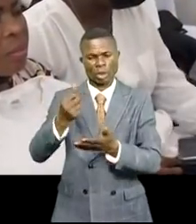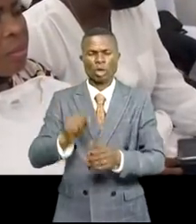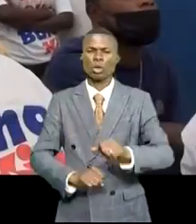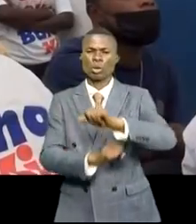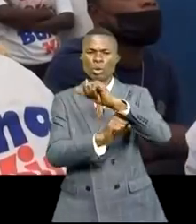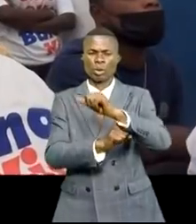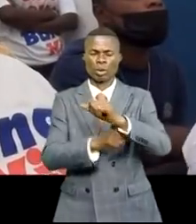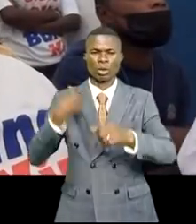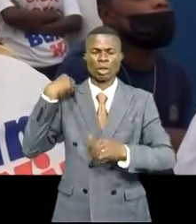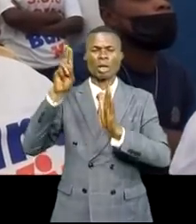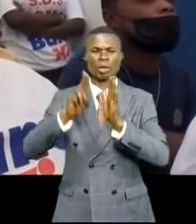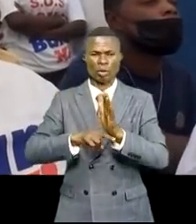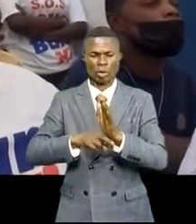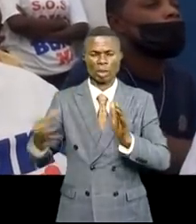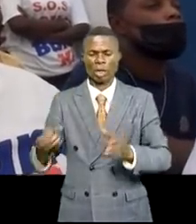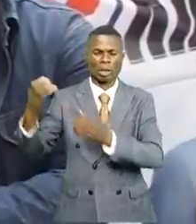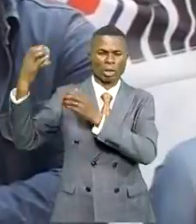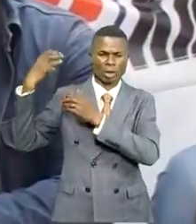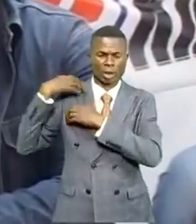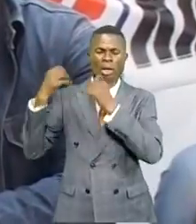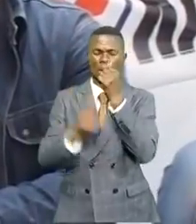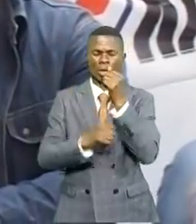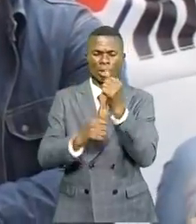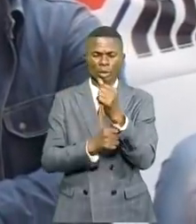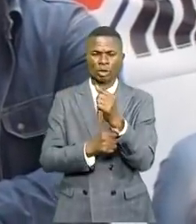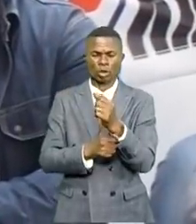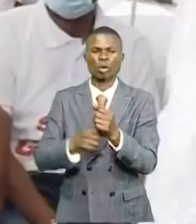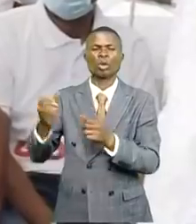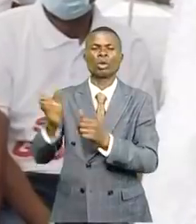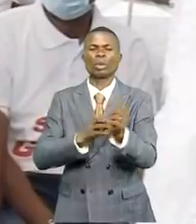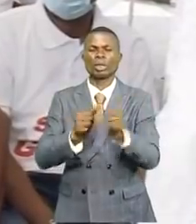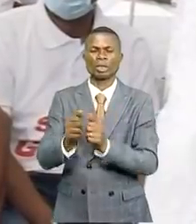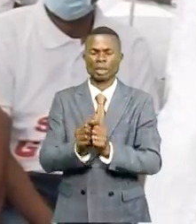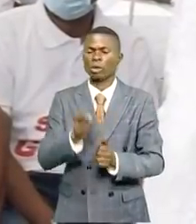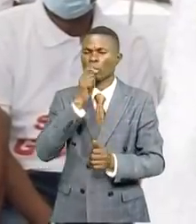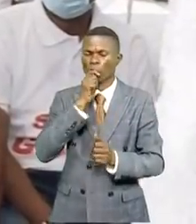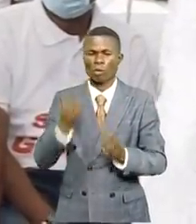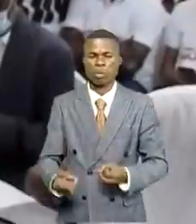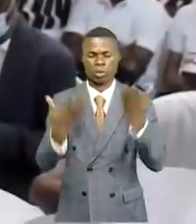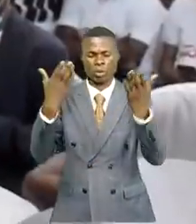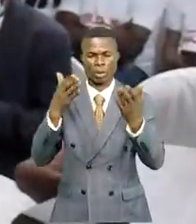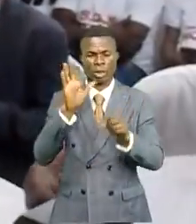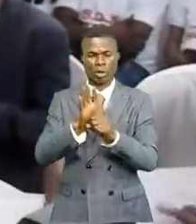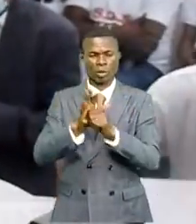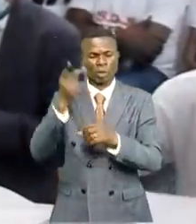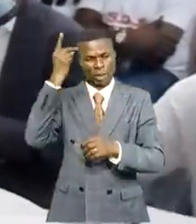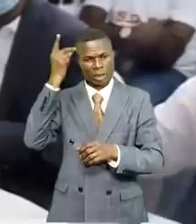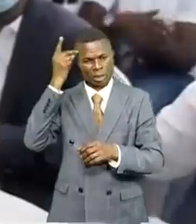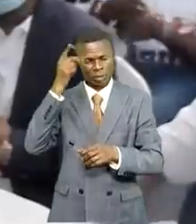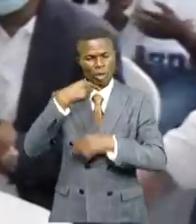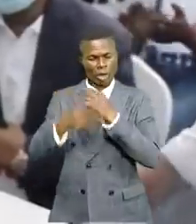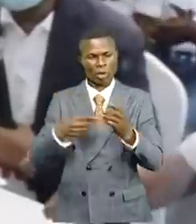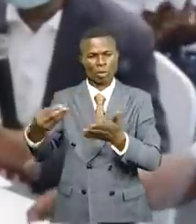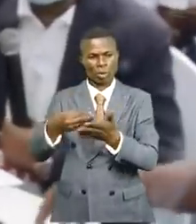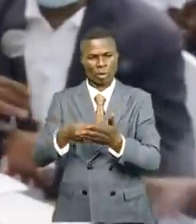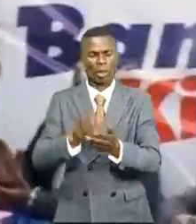le gouvernement dans la prise en charge des sinistrés de Goma. Au nombre de ces Kinois présents lors du lancement de cette opération,